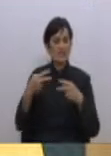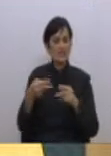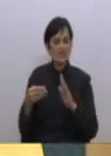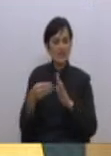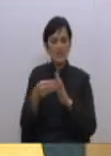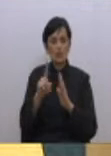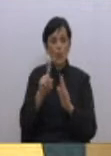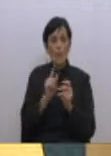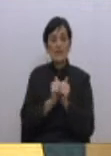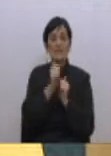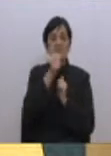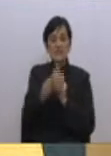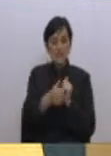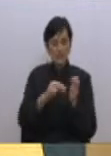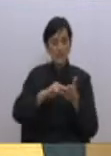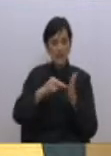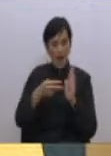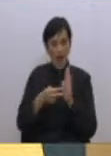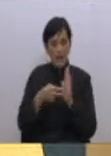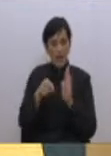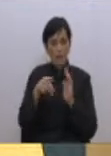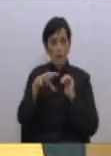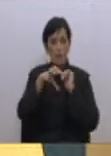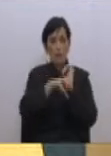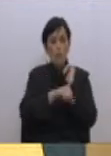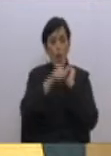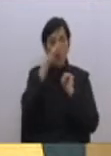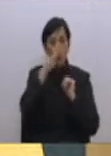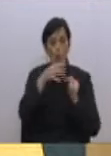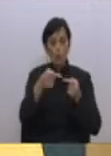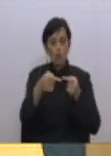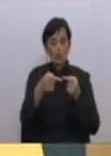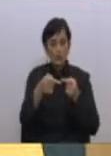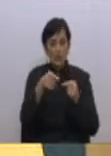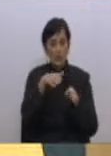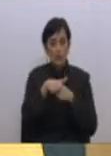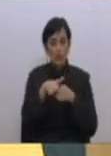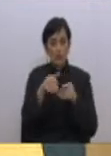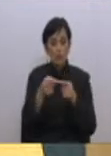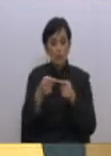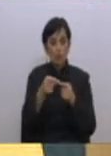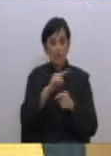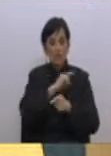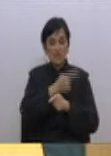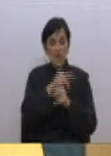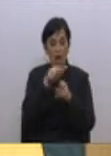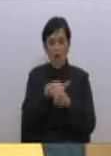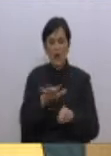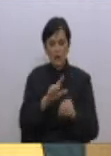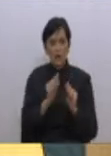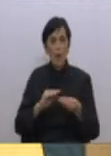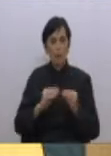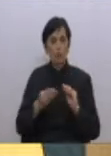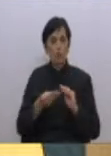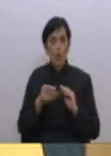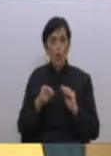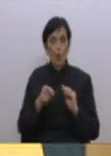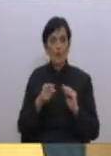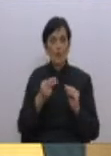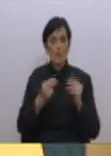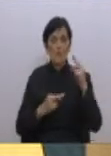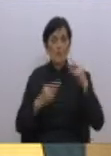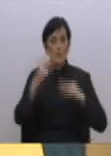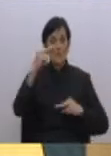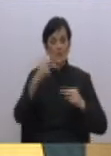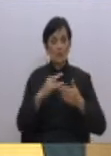ți nasari cos da gegmilida, polotuev s-ar da adges zala și sulevi scutri. Da, mi-e ore se urceba problemat, scalul nații și